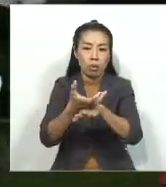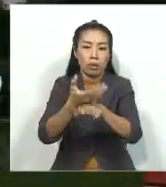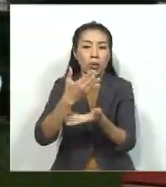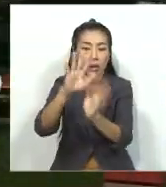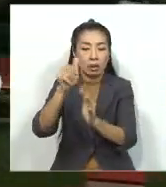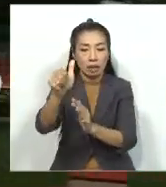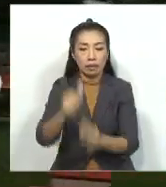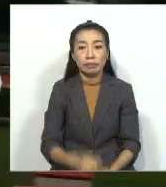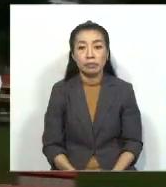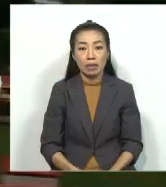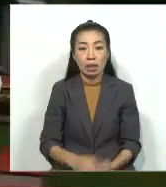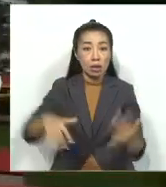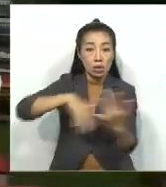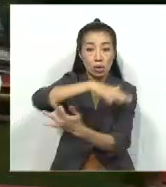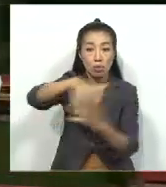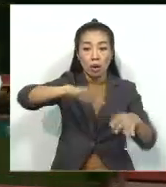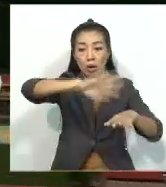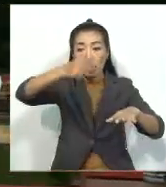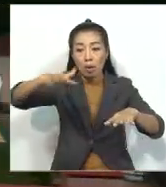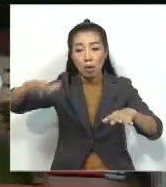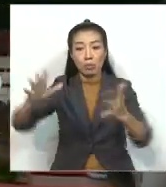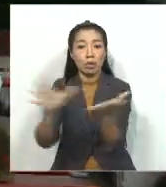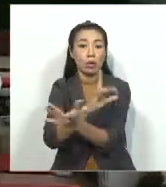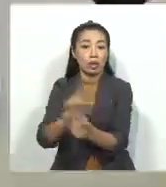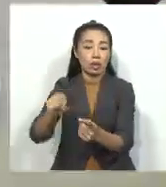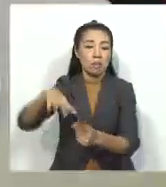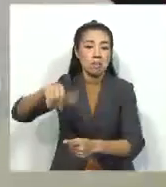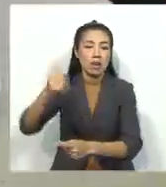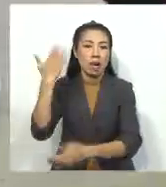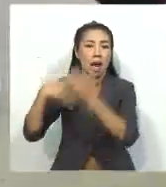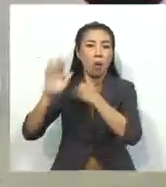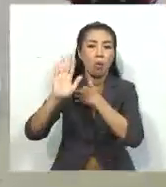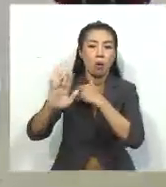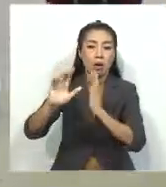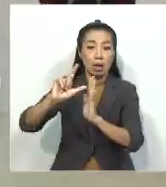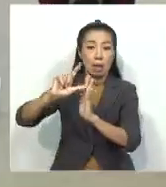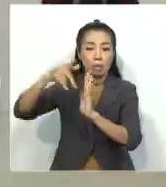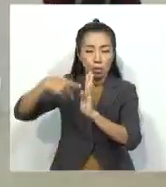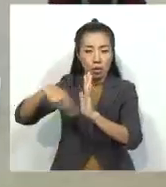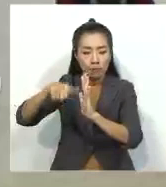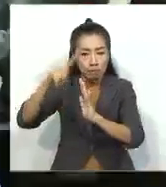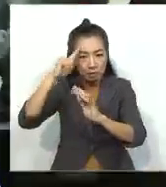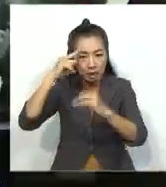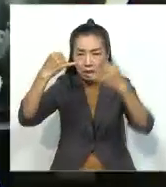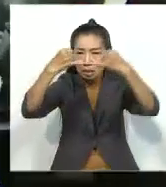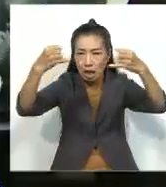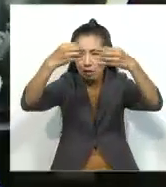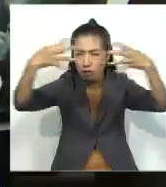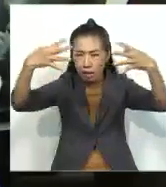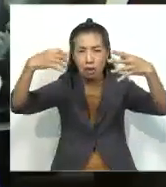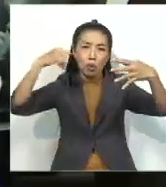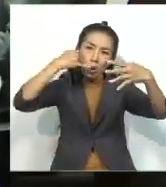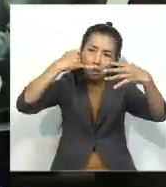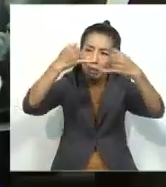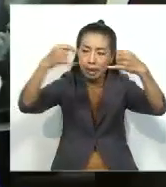ด้านการปรับปรุงภูมิทัศน์พื้นที่มรดกทางวัฒนธรรมเมืองเก่าลำพูนนั้นจะนำสายไฟและสายสื่อสารลงใต้ดินบ